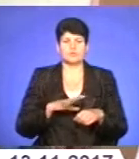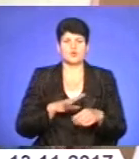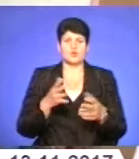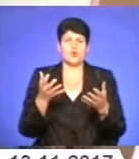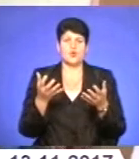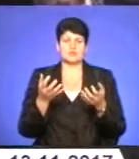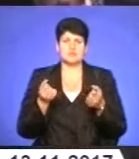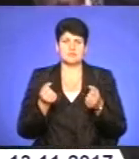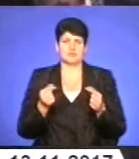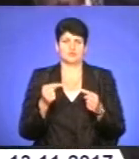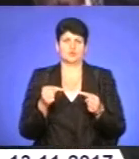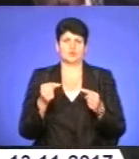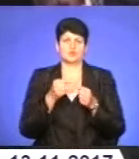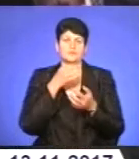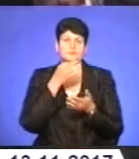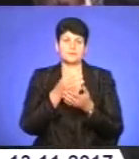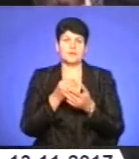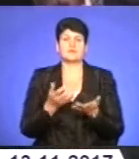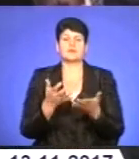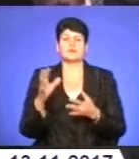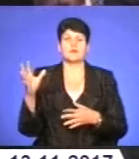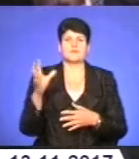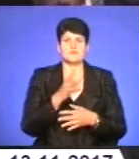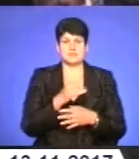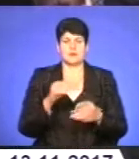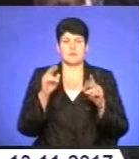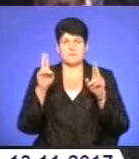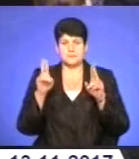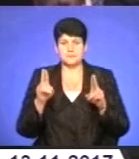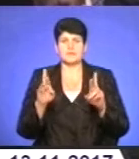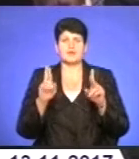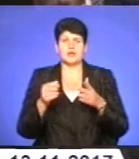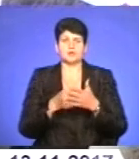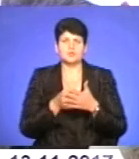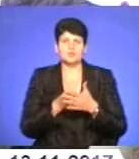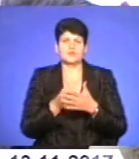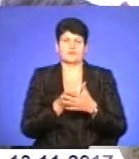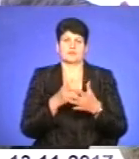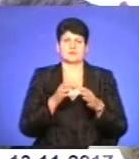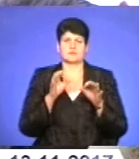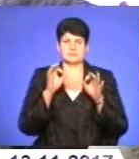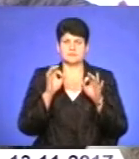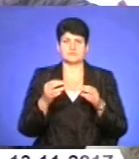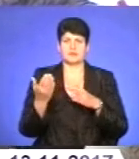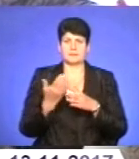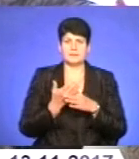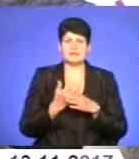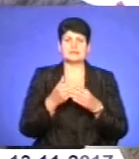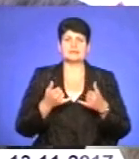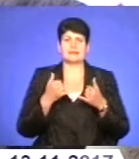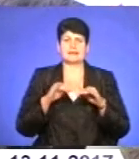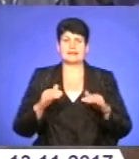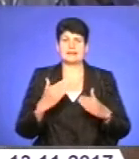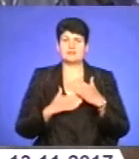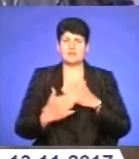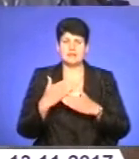чітку відповідь. Щоб з'ясувати усі правові аспекти та дізнатись, як добиватись гарантованих Конституцією пільг для дітей з інвалідністю,